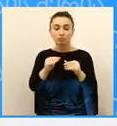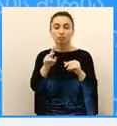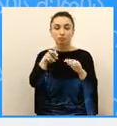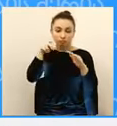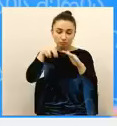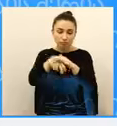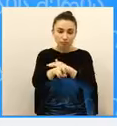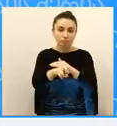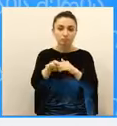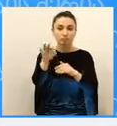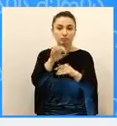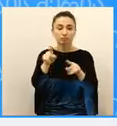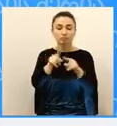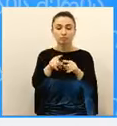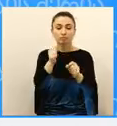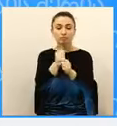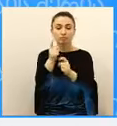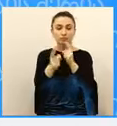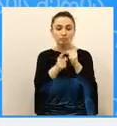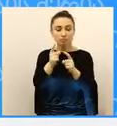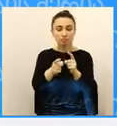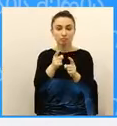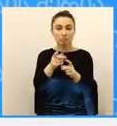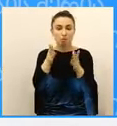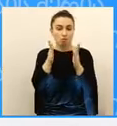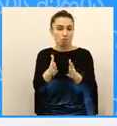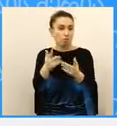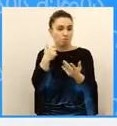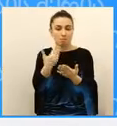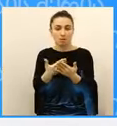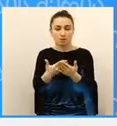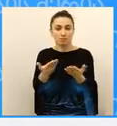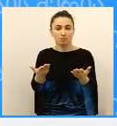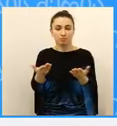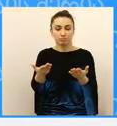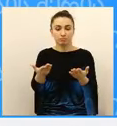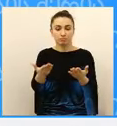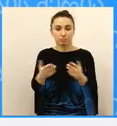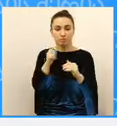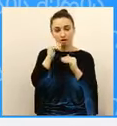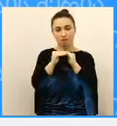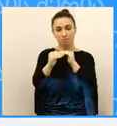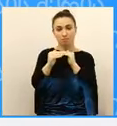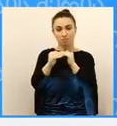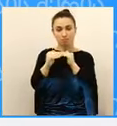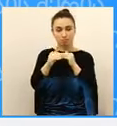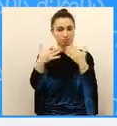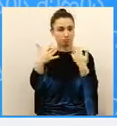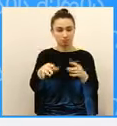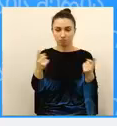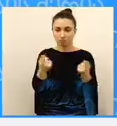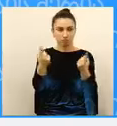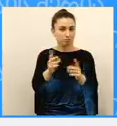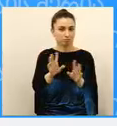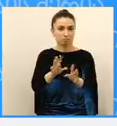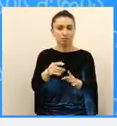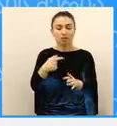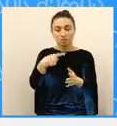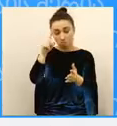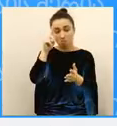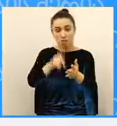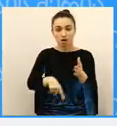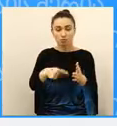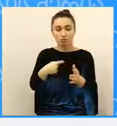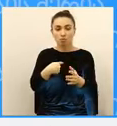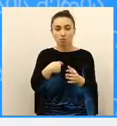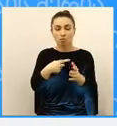მიწისქვეშა კომუნიკაციები და თუ ჩვენ ამას არ გავაკეთებთ და მხოლოდ ასფალტის საფარით შემოვიფარგლებით, მერწმუნეთ,